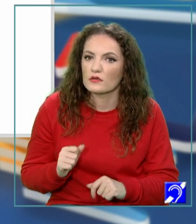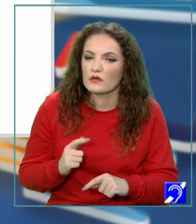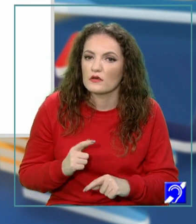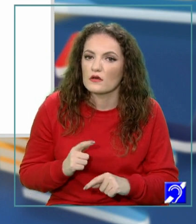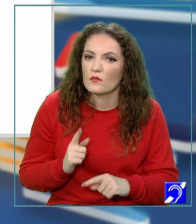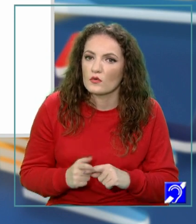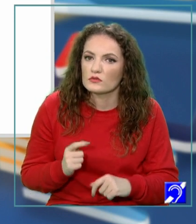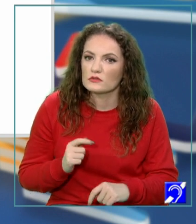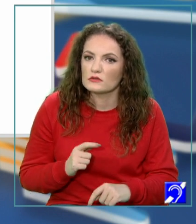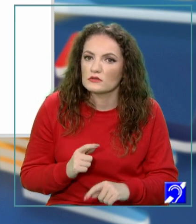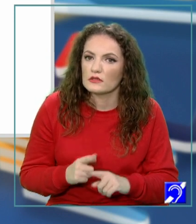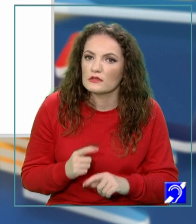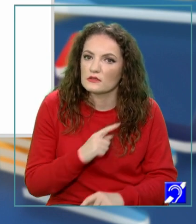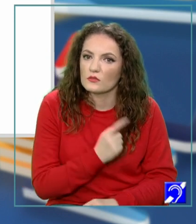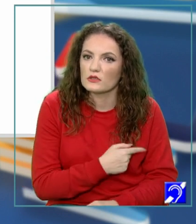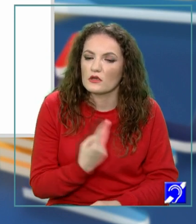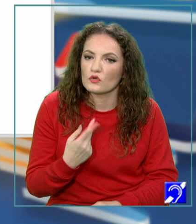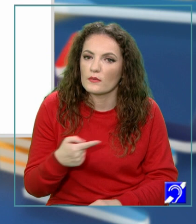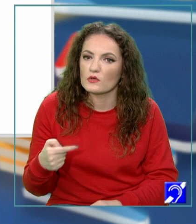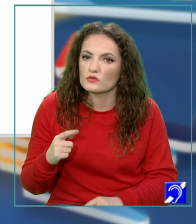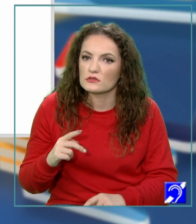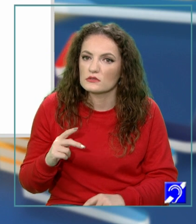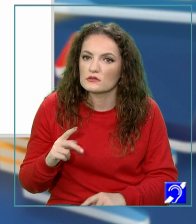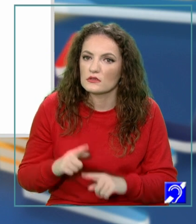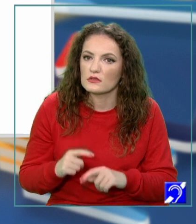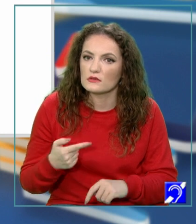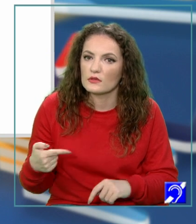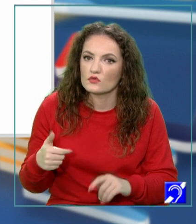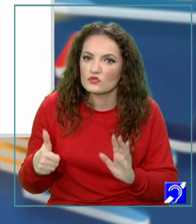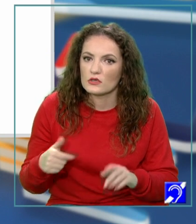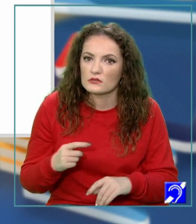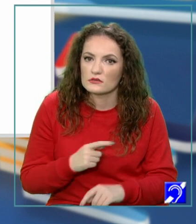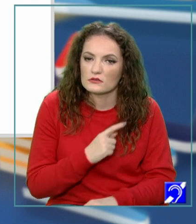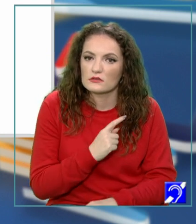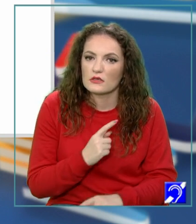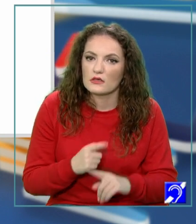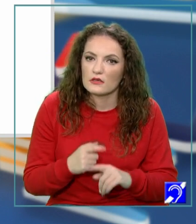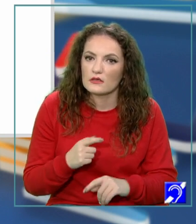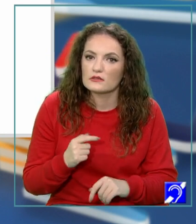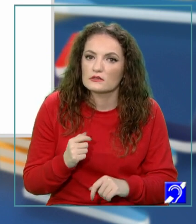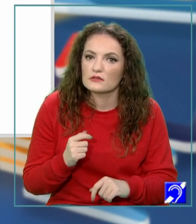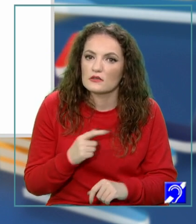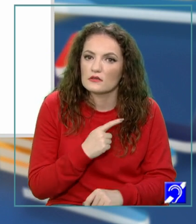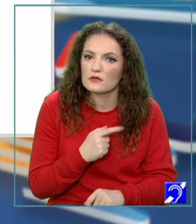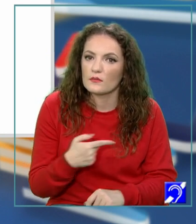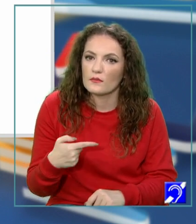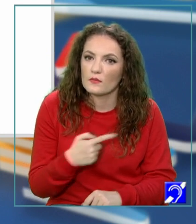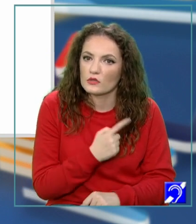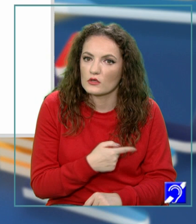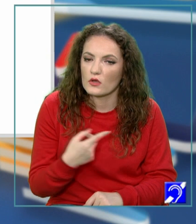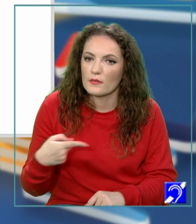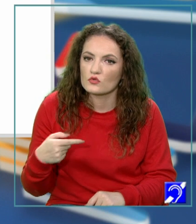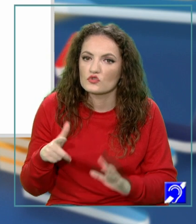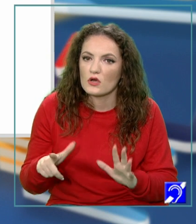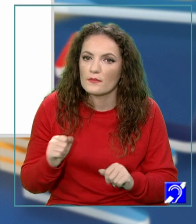reale minus elementele 2, 3, 4. Pentru prima dată încerc să calculez e de 0. Ca să calculez e de 0, pentru că este o noțiune nouă pe